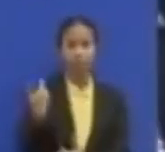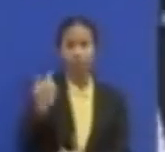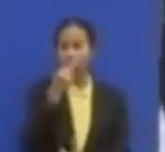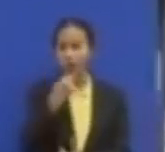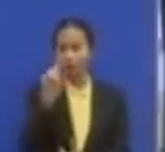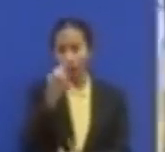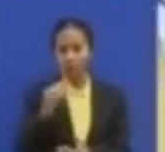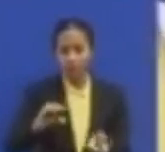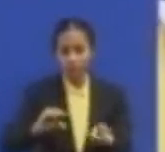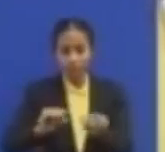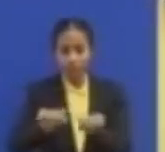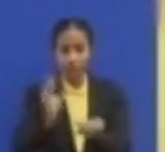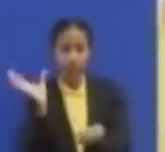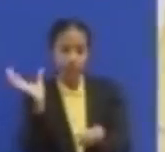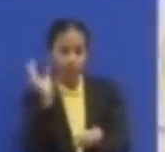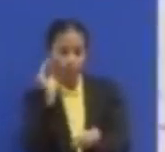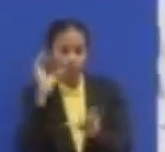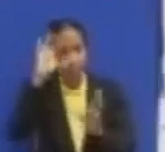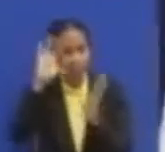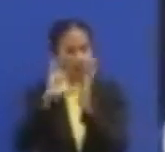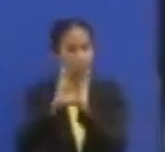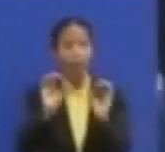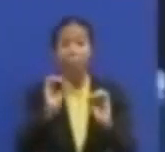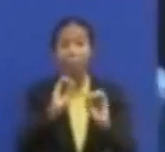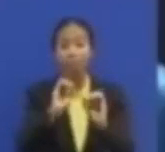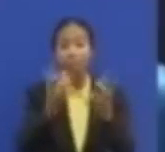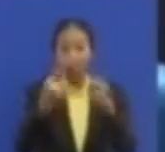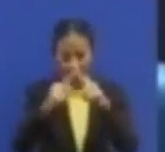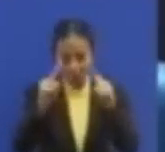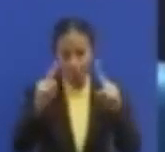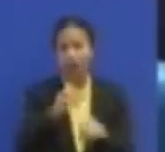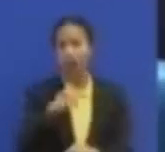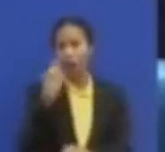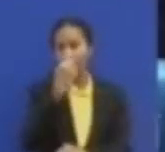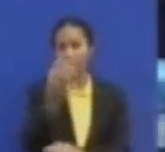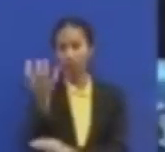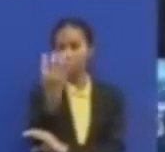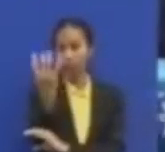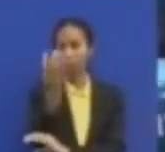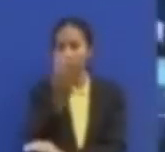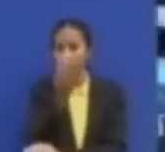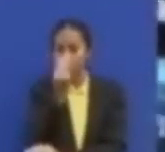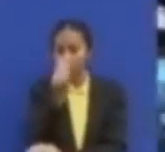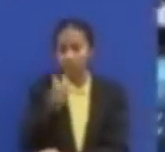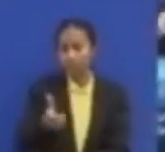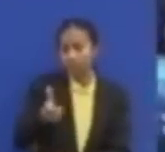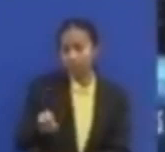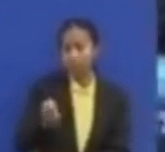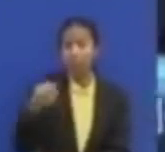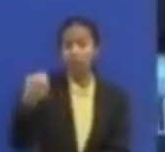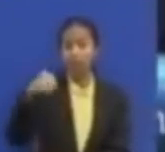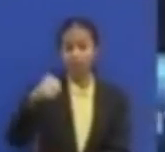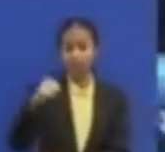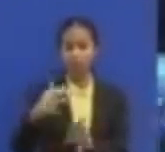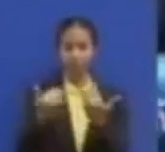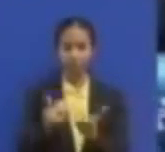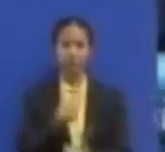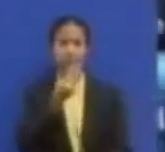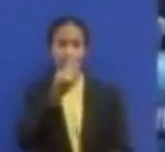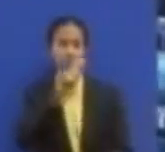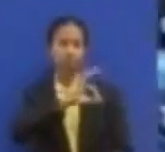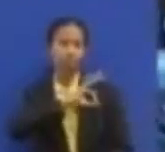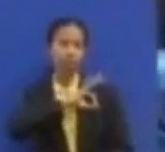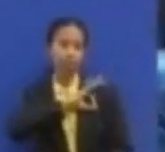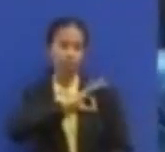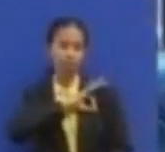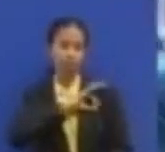าอาจจะไม่เห็นภาพแต่ว่าท่านผู้ชมที่ติดตามรับชมขณะนี้ผ่านทางช่อง10จะเห็นว่าบรรดาสมาชิกสภาผู้แทนราษฎรห